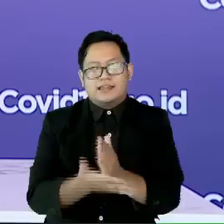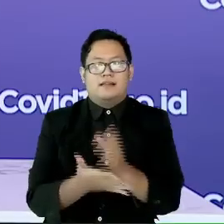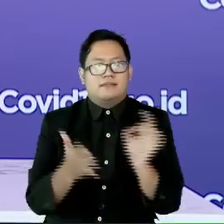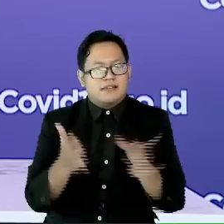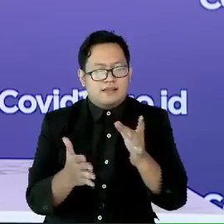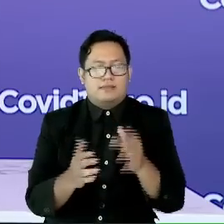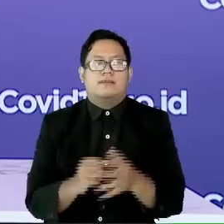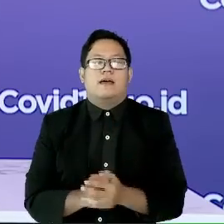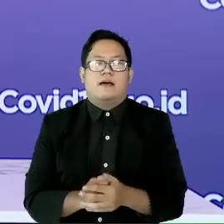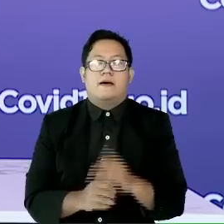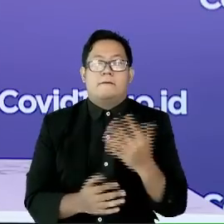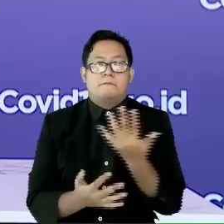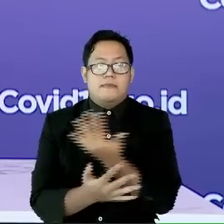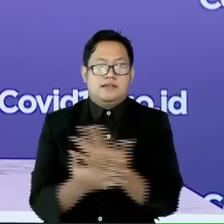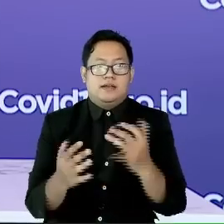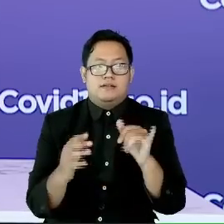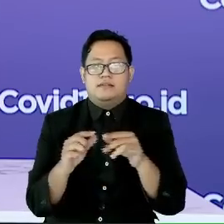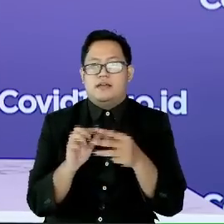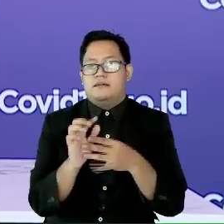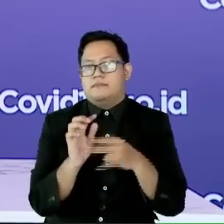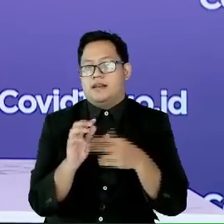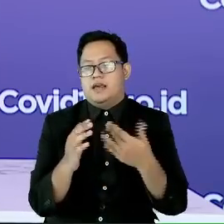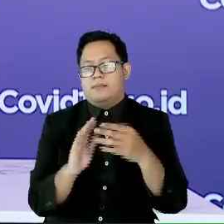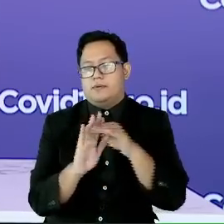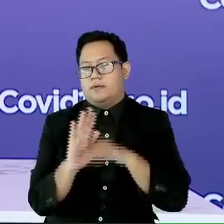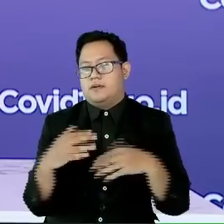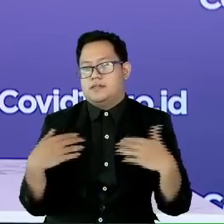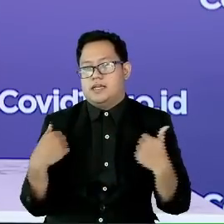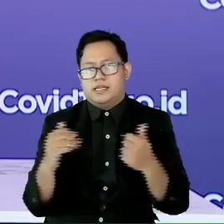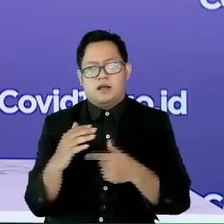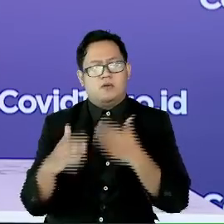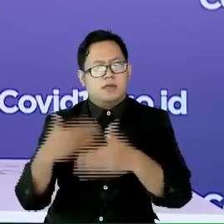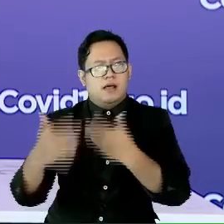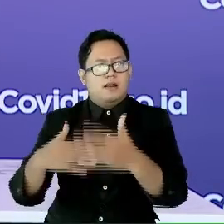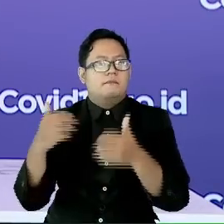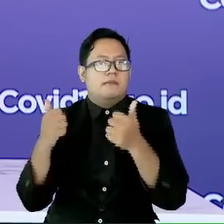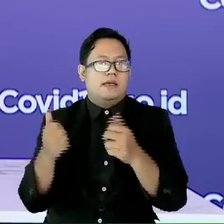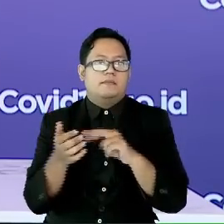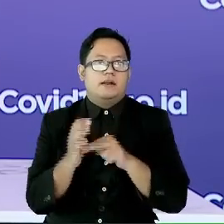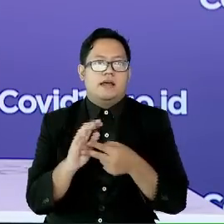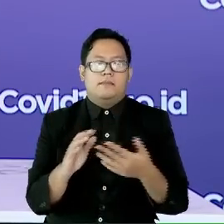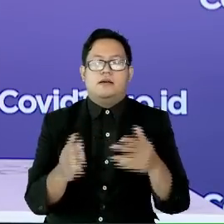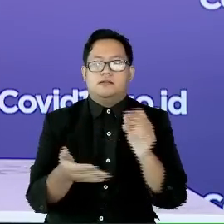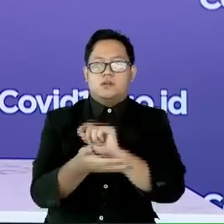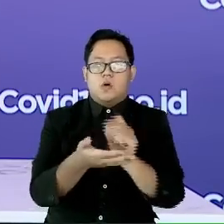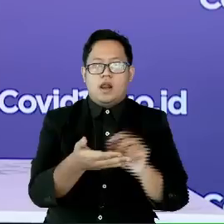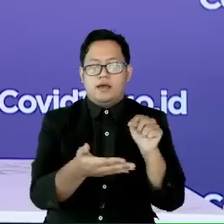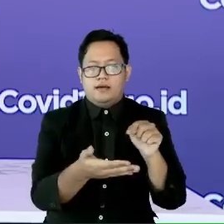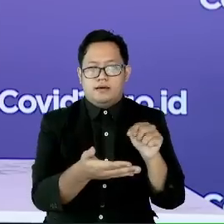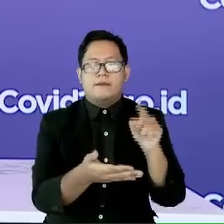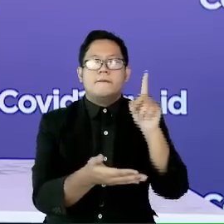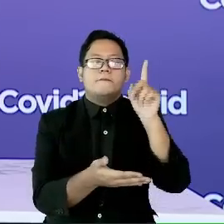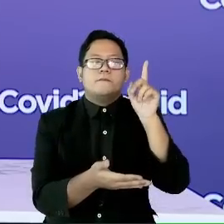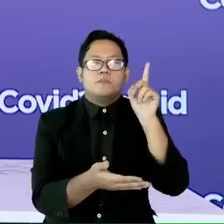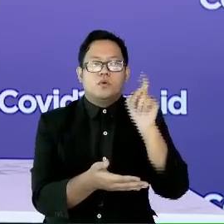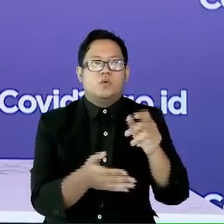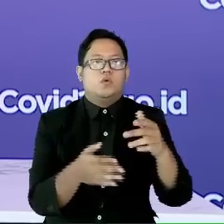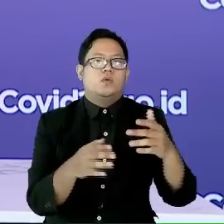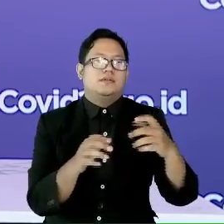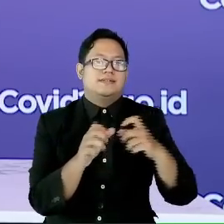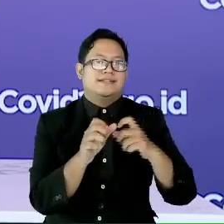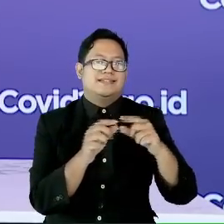yang terjamin melalui protokol kesehatan yang dijalankan dengan baik, maka satuan pendidikan perlu membentuk